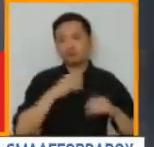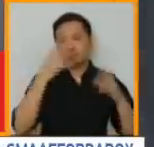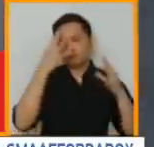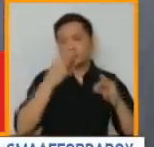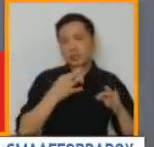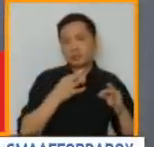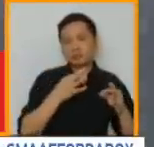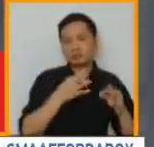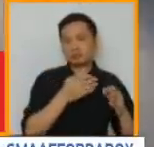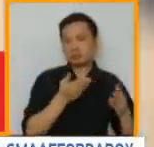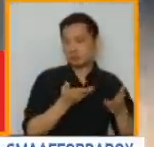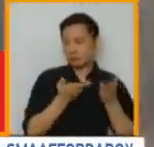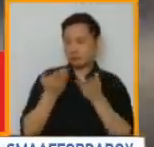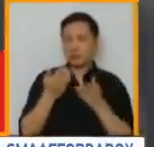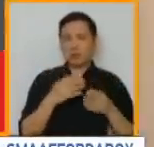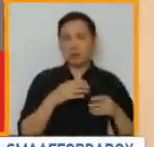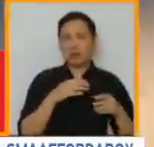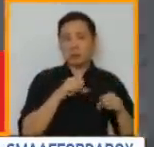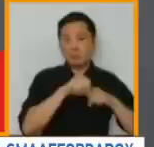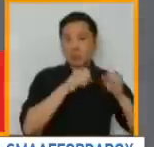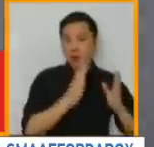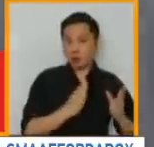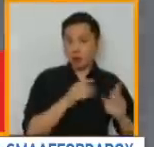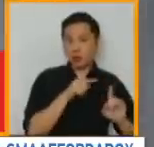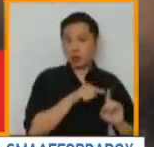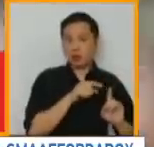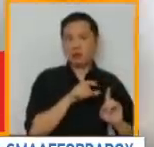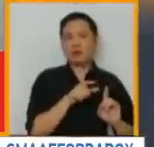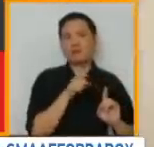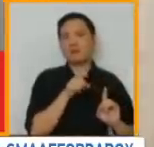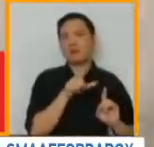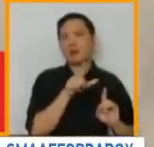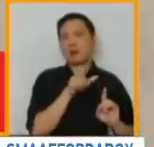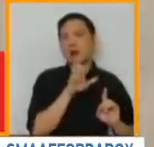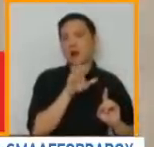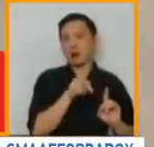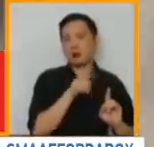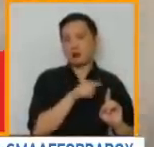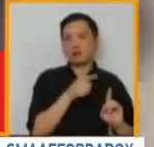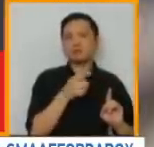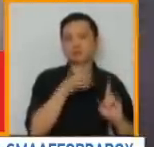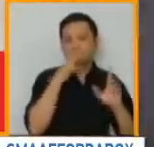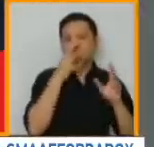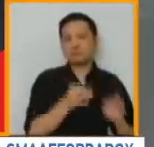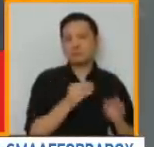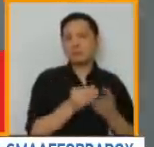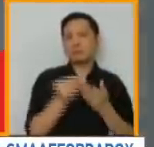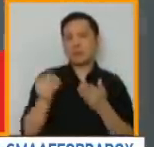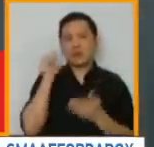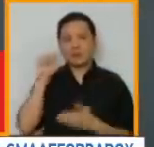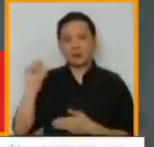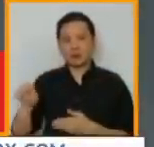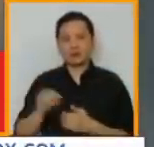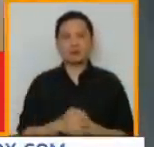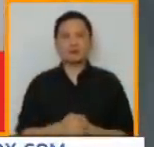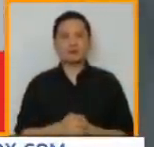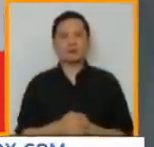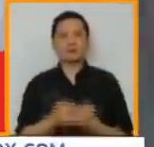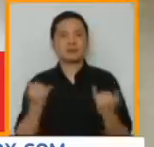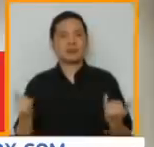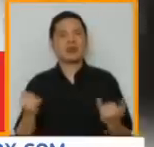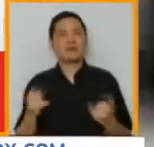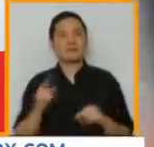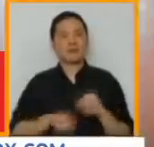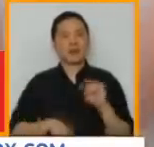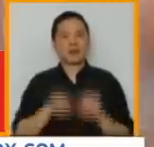ang siklista sa Clark na nooy naghihintay sa kanyang kasamahan sa pagbibisikleta. Dito na buo ang kanilang pagkakaibigan. Maraming netizen ang naanting